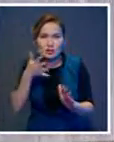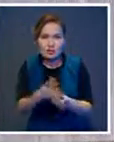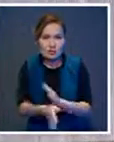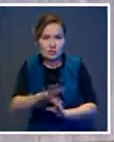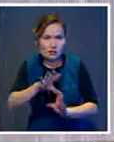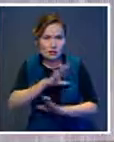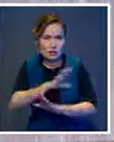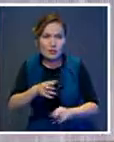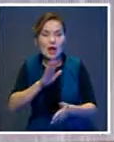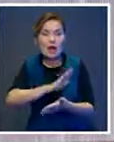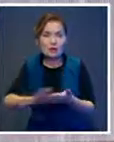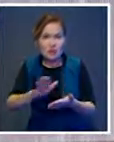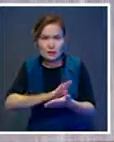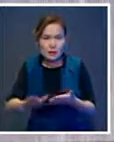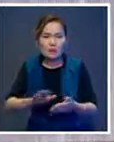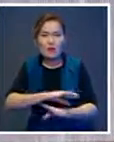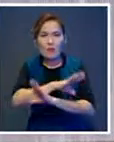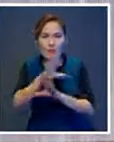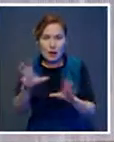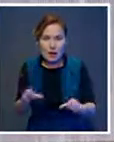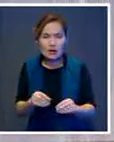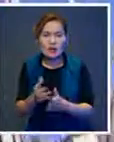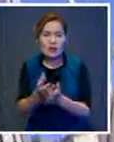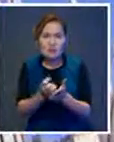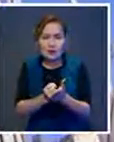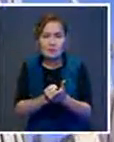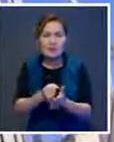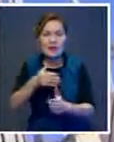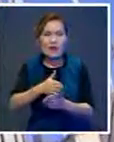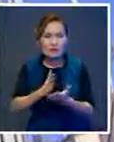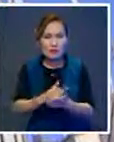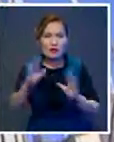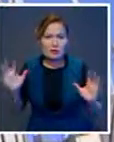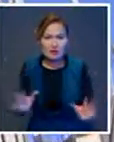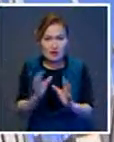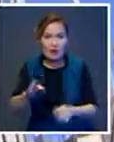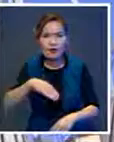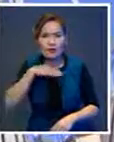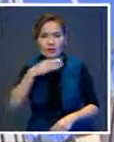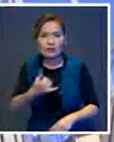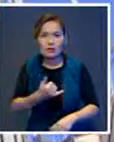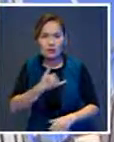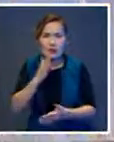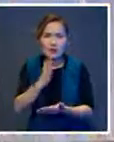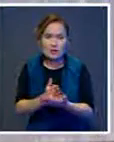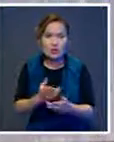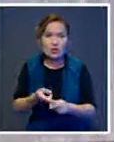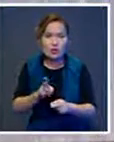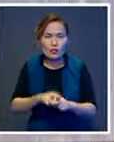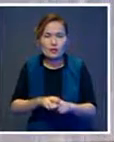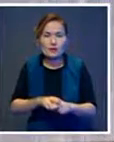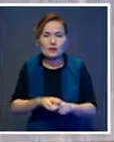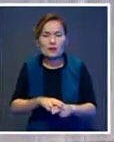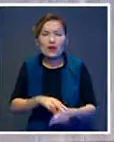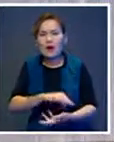Тазалаудан кейін сразу қоймаға кіргізіп жинап алдық. Рапсты 15 центнерден айналды, орамға